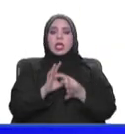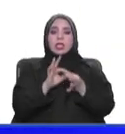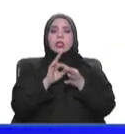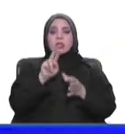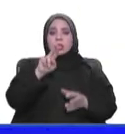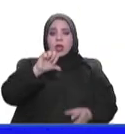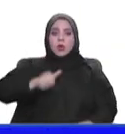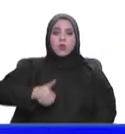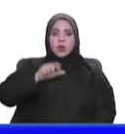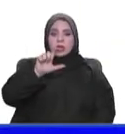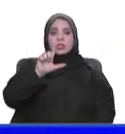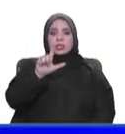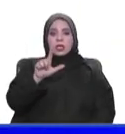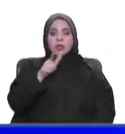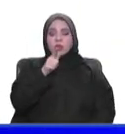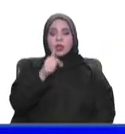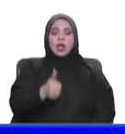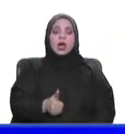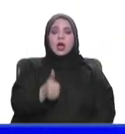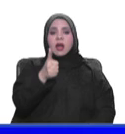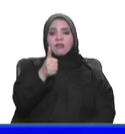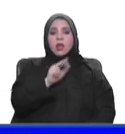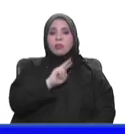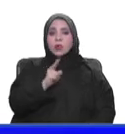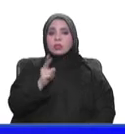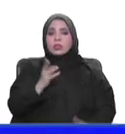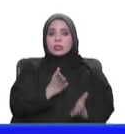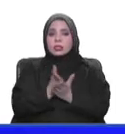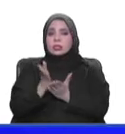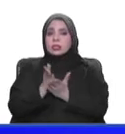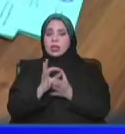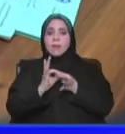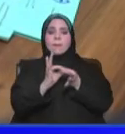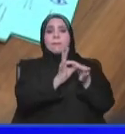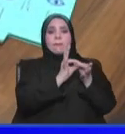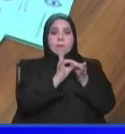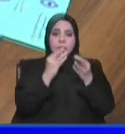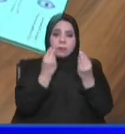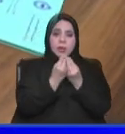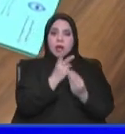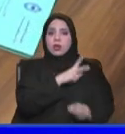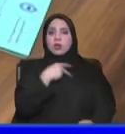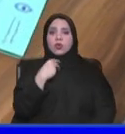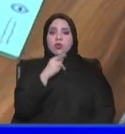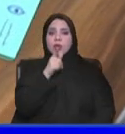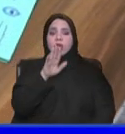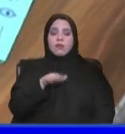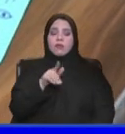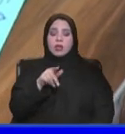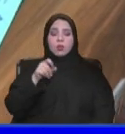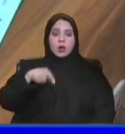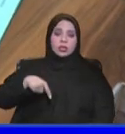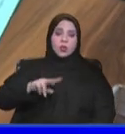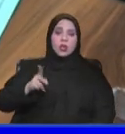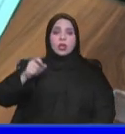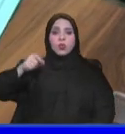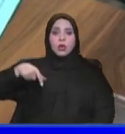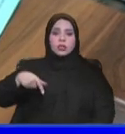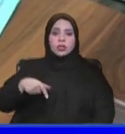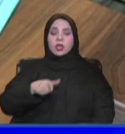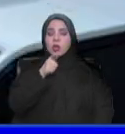واحدا من بين متنوع القنوات الالكترونيه الرئيسيه التي تمكن المواطنين المقيمين